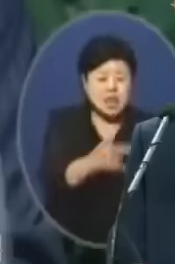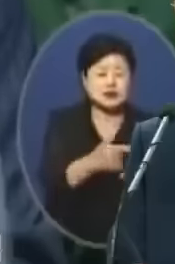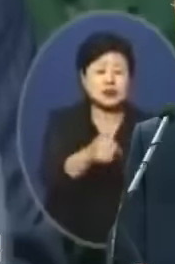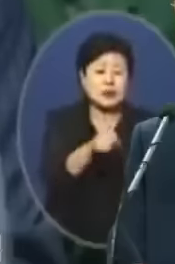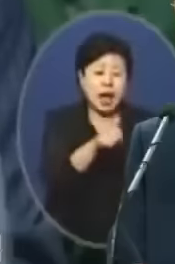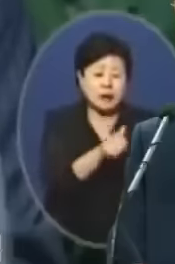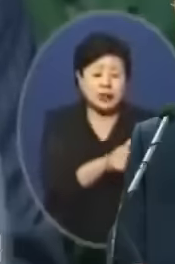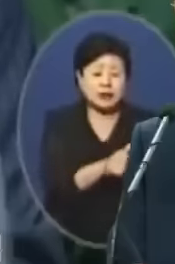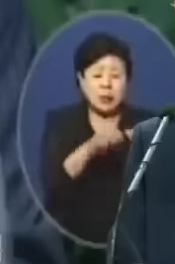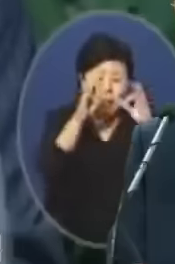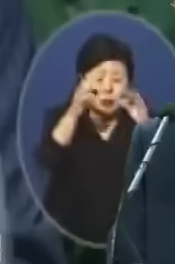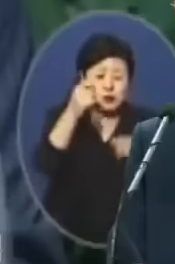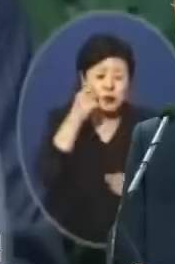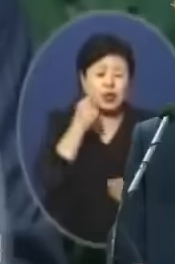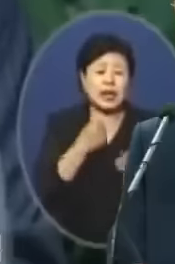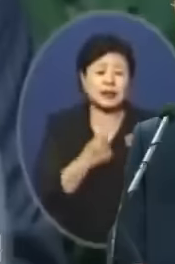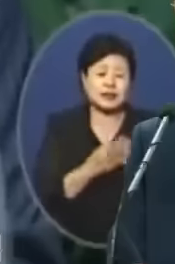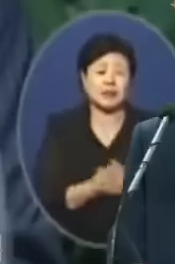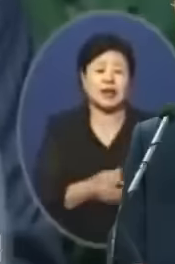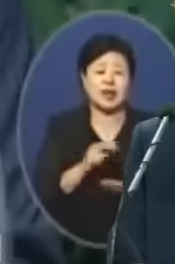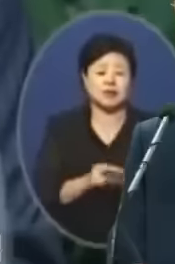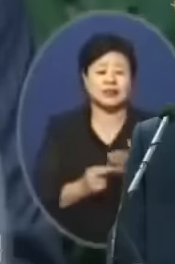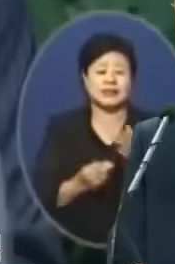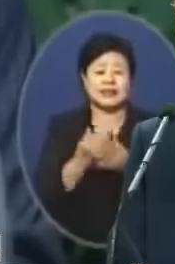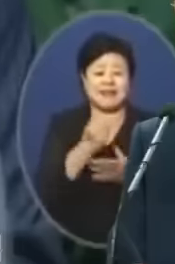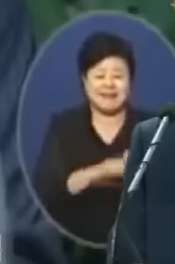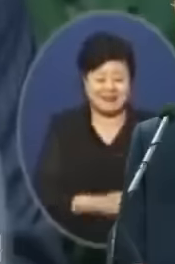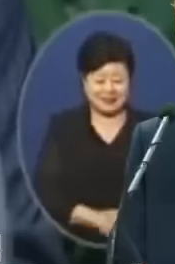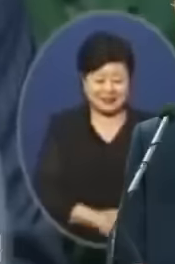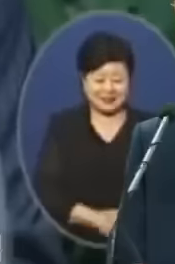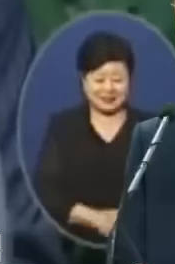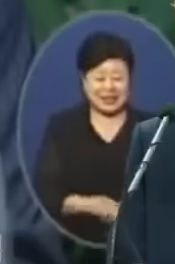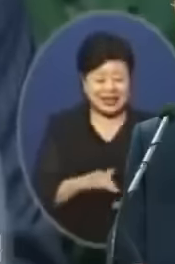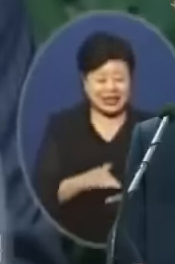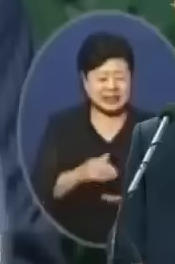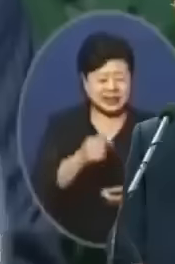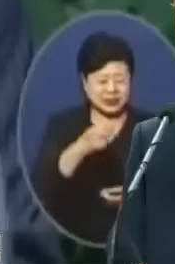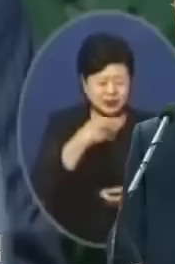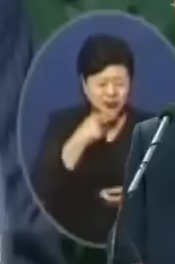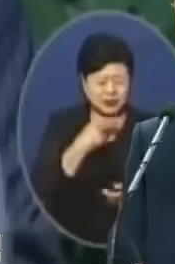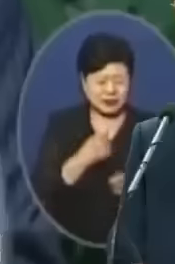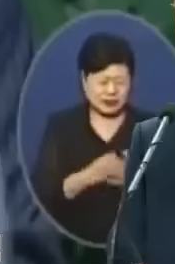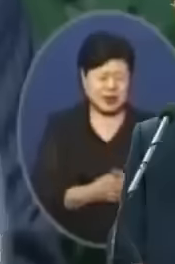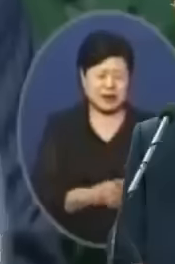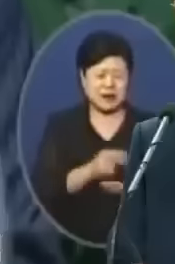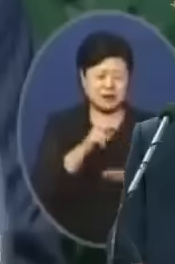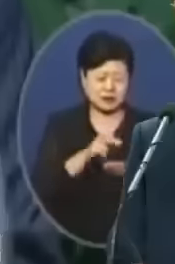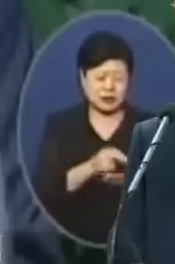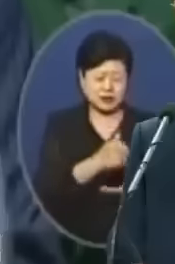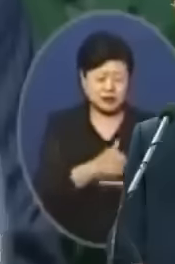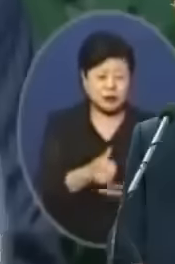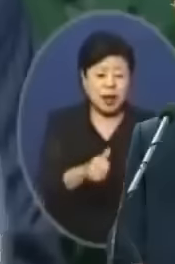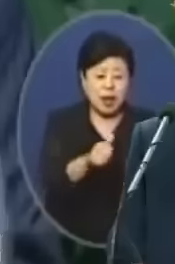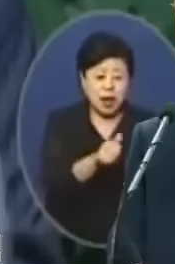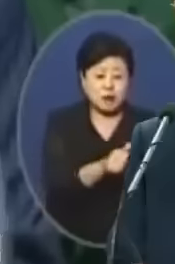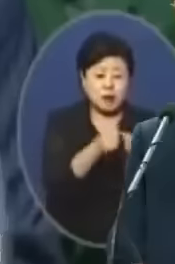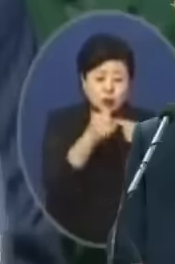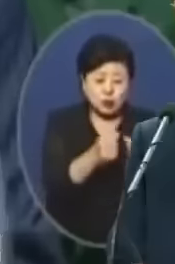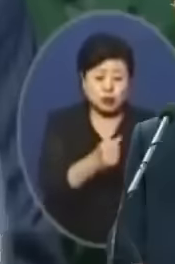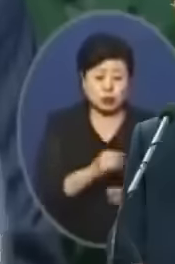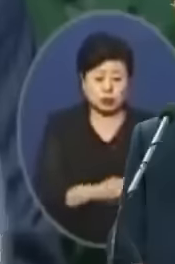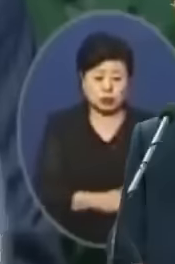계신 예수님은 안 보입니다. 계산에 넣지 않습니다. 주님 나와 같이